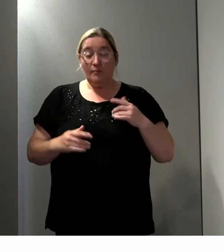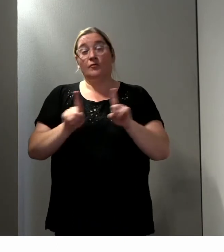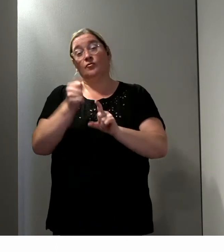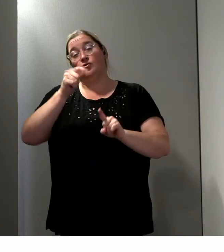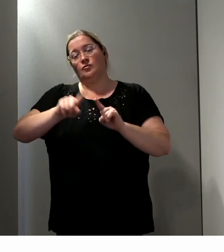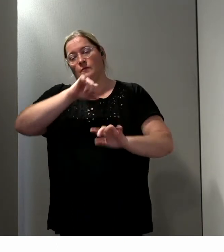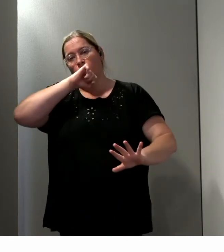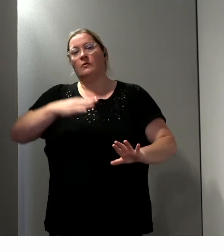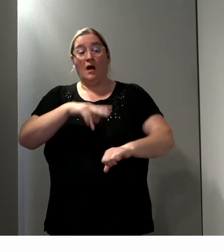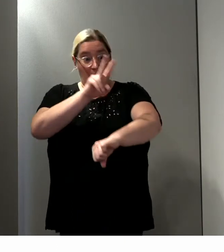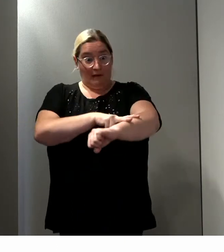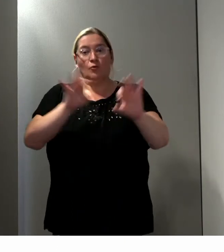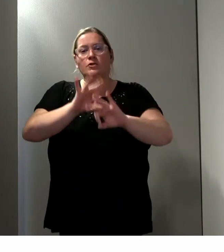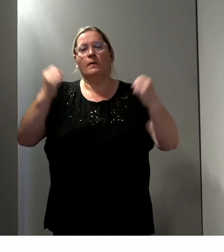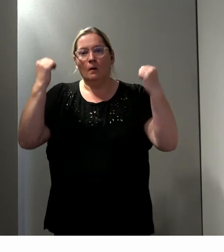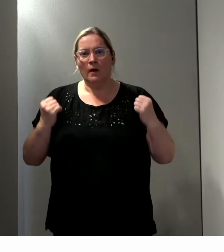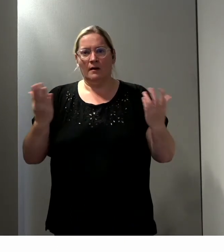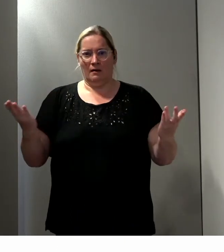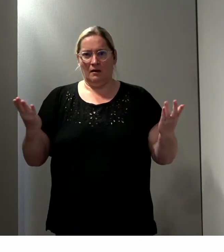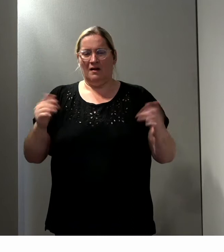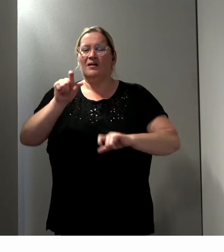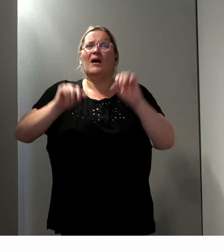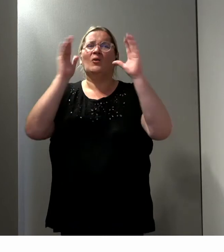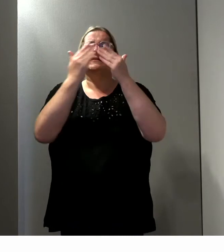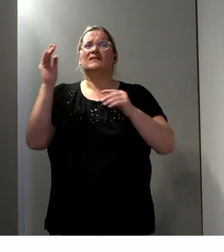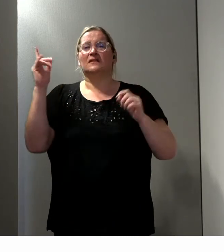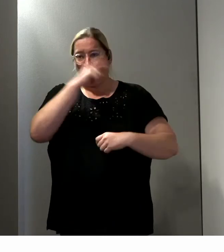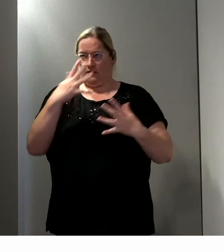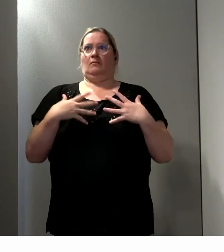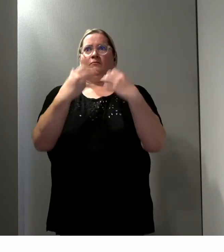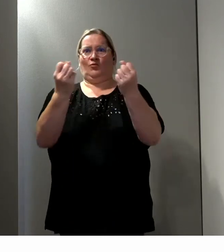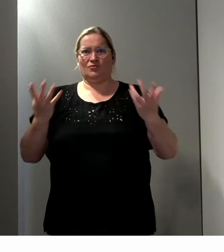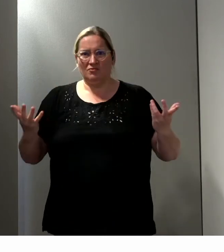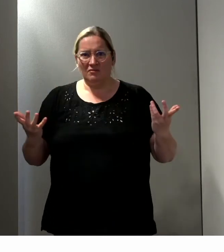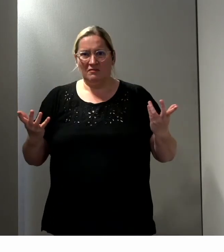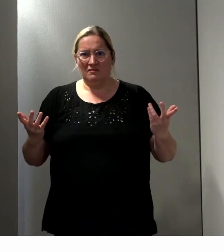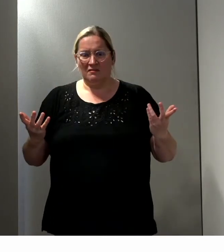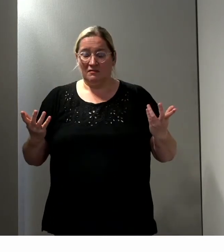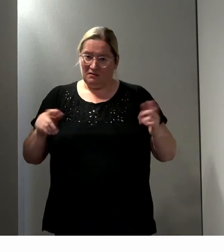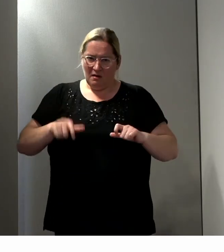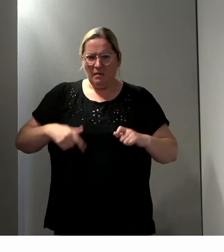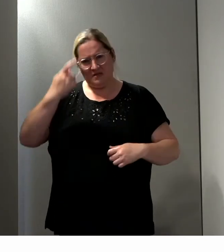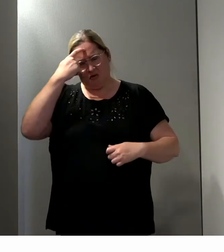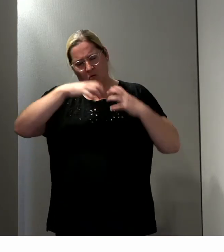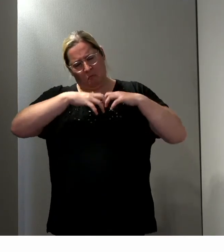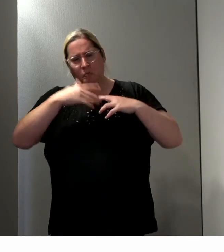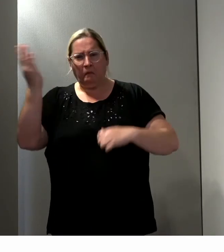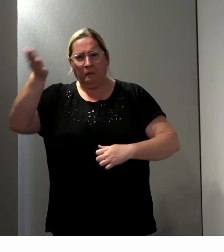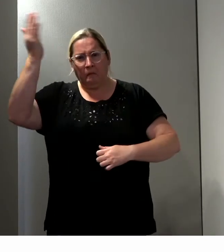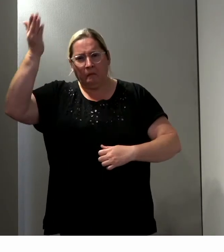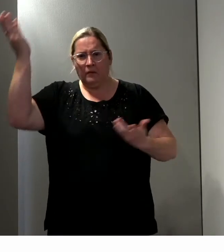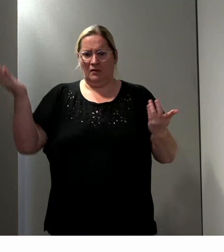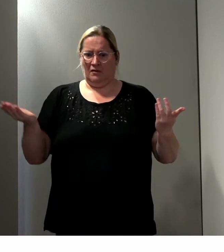super. Combien de personnes autistes, par exemple, qui ont beaucoup de mal à trouver un boulot, qui ont des têtes bien faites et